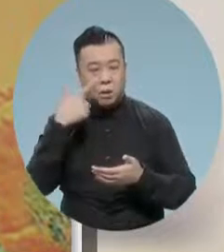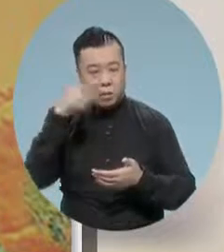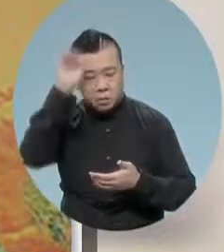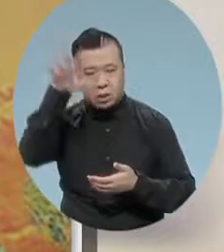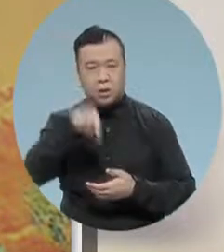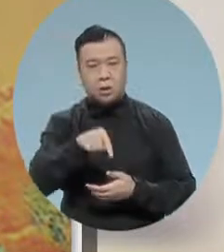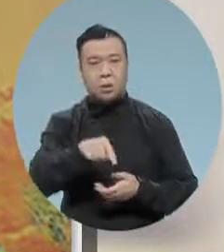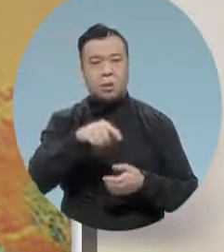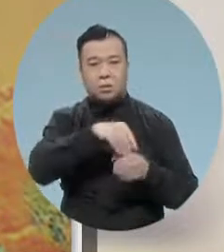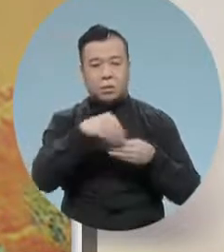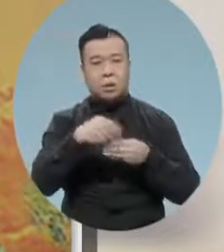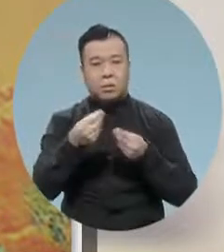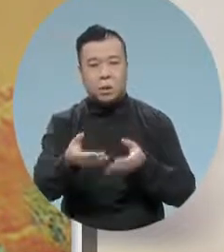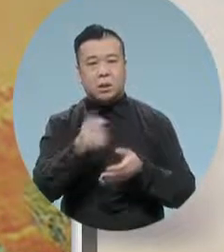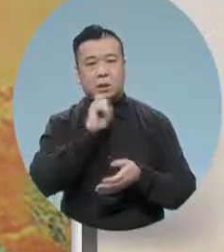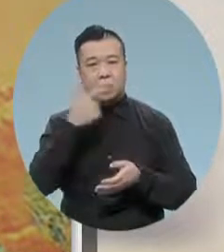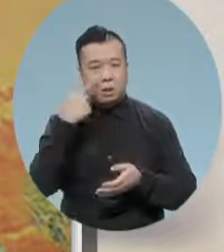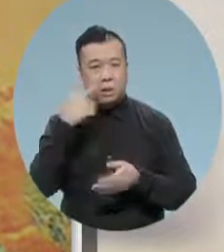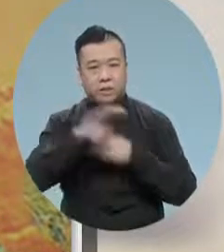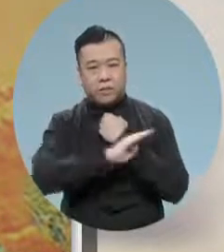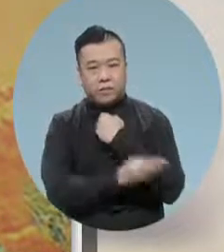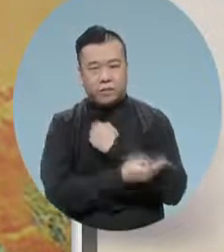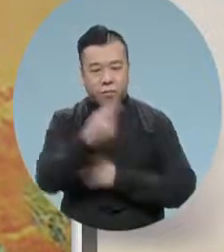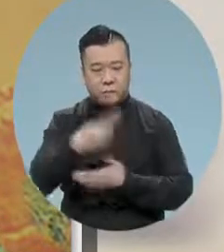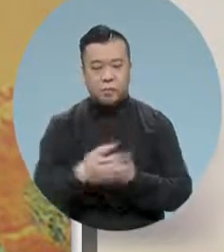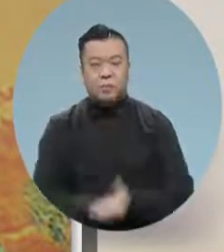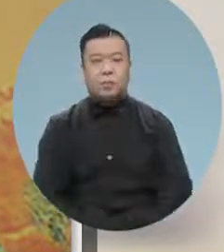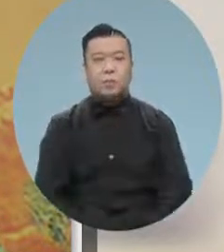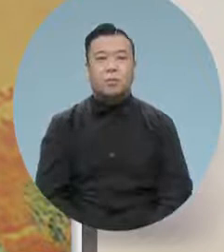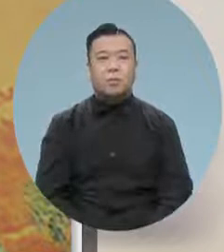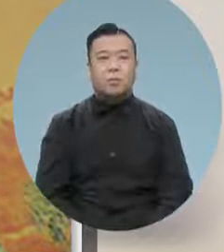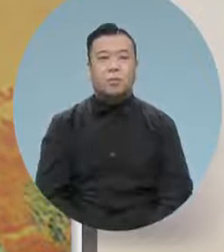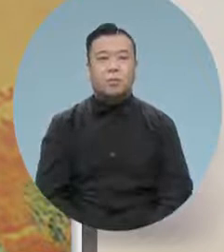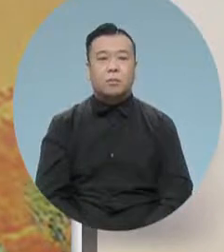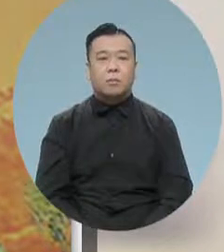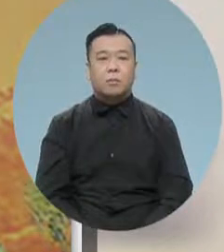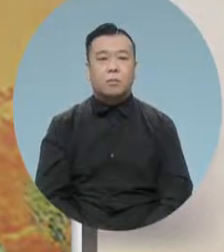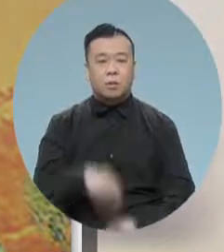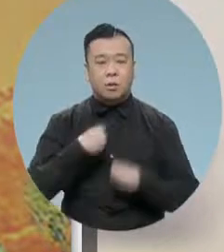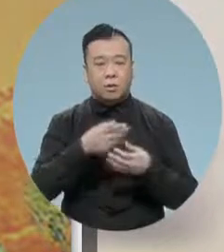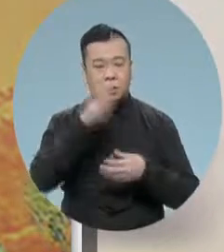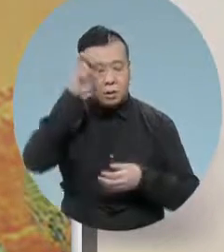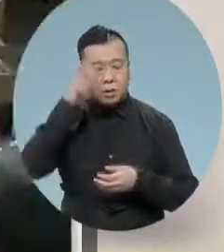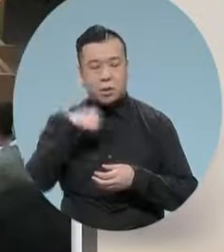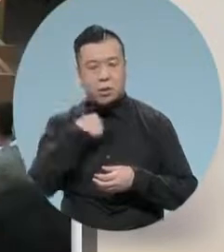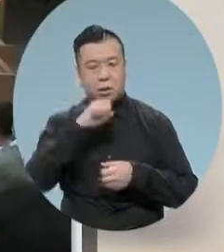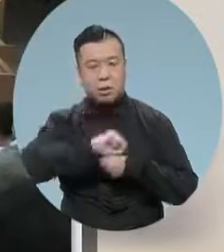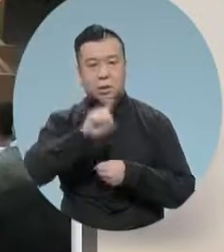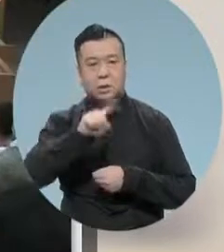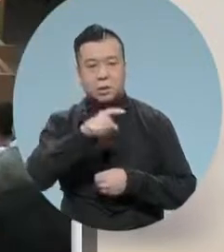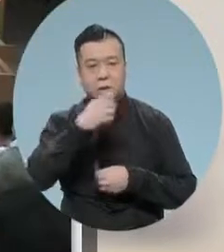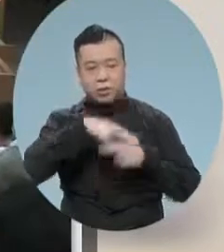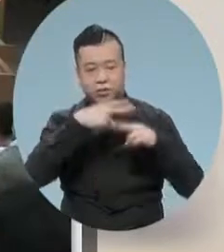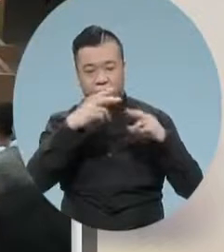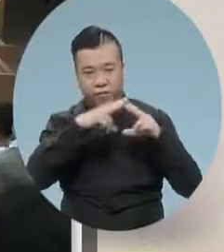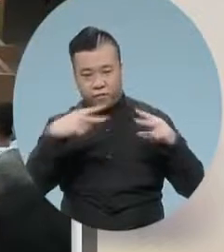索，以至帶來新的一些法律的規定。好了，我又給大家一個問題去思考一下。港珠澳大橋是一